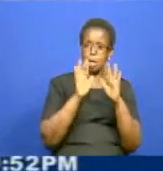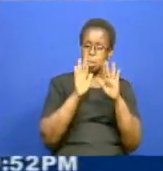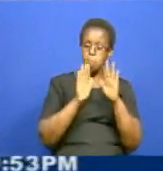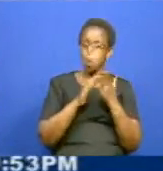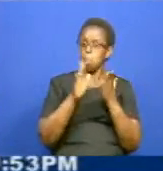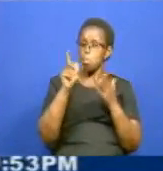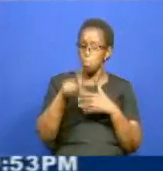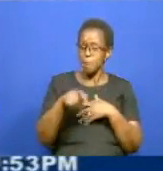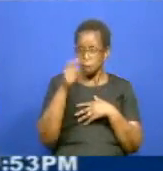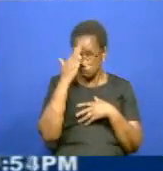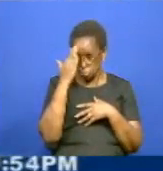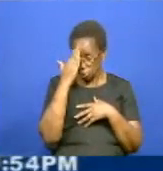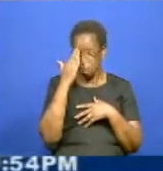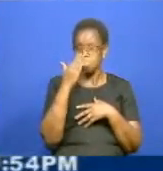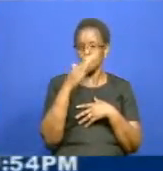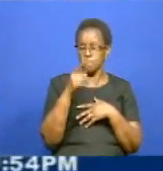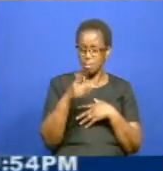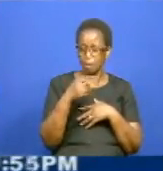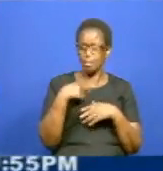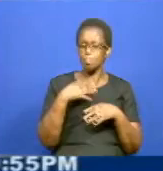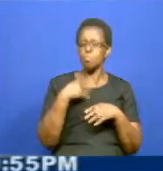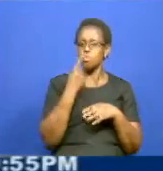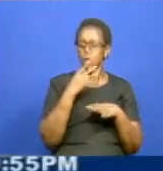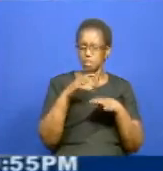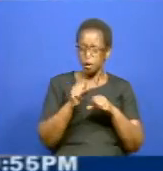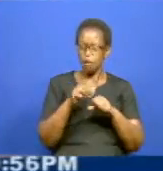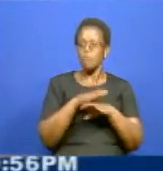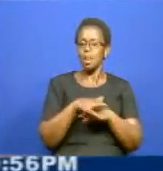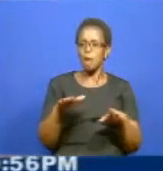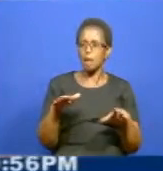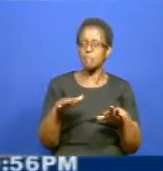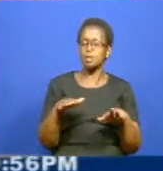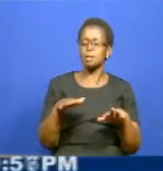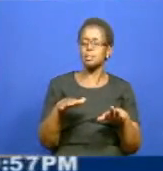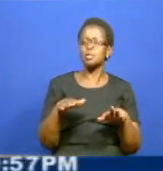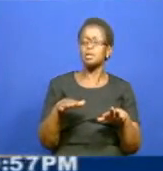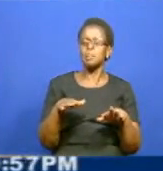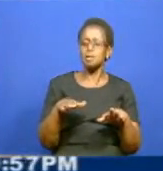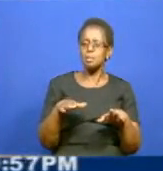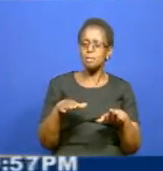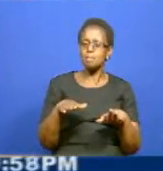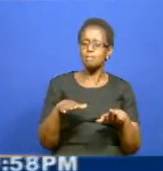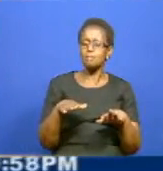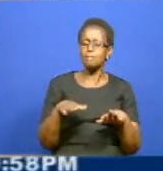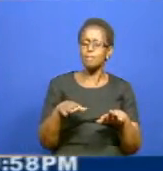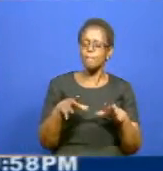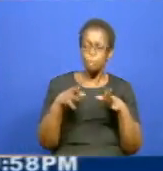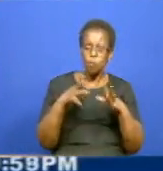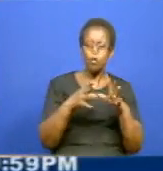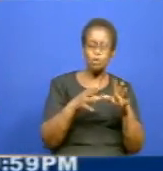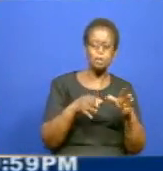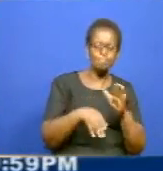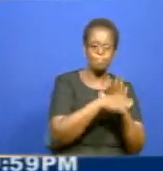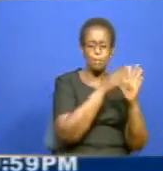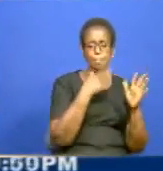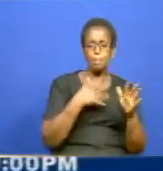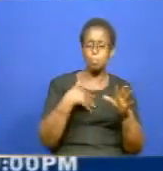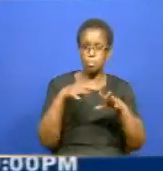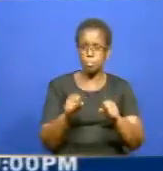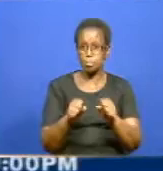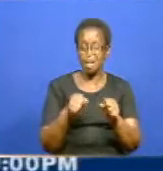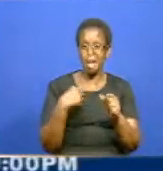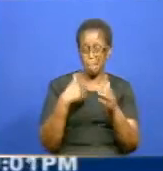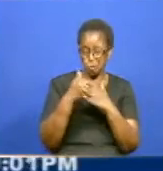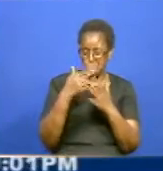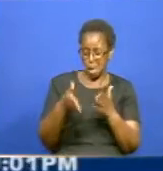yamechukuliwa kwa njia ambayo ni kinyume na sheria na kuonewa na kupokonywa, mpaka leo watu wanaenda kufukuzwa katika